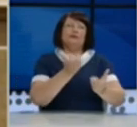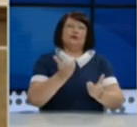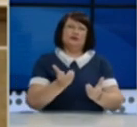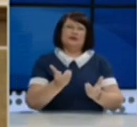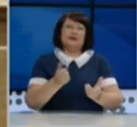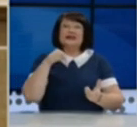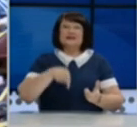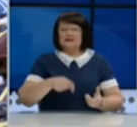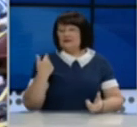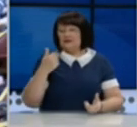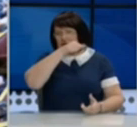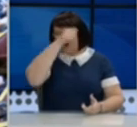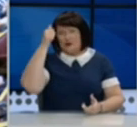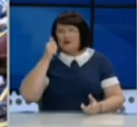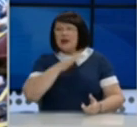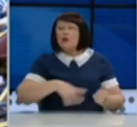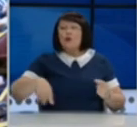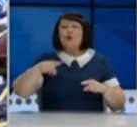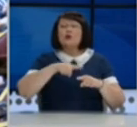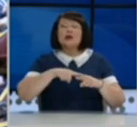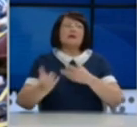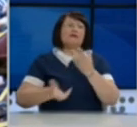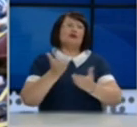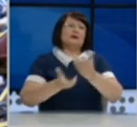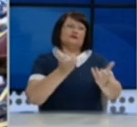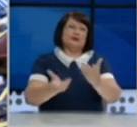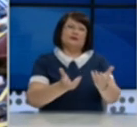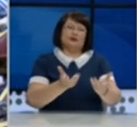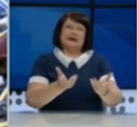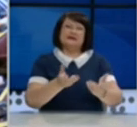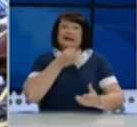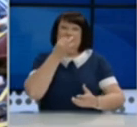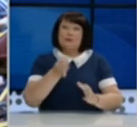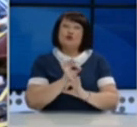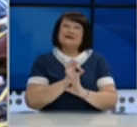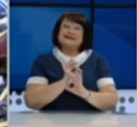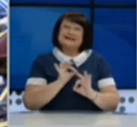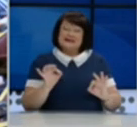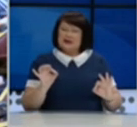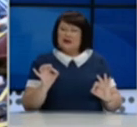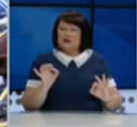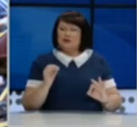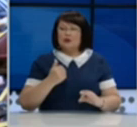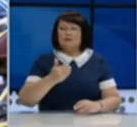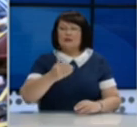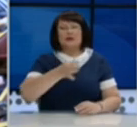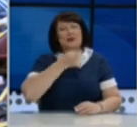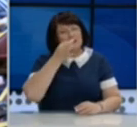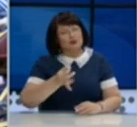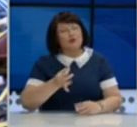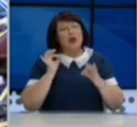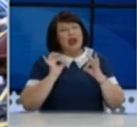πολιόρκησε φέτος το καλοκαίρι την πατρίδα μας. Και να διαβεβαιώσω, θα έχω την ευκαιρία στη συνέχεια να είμαι και